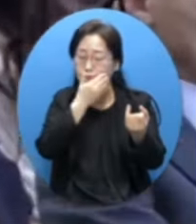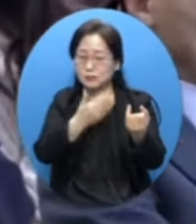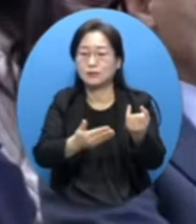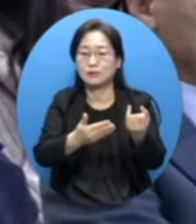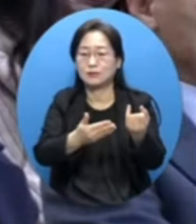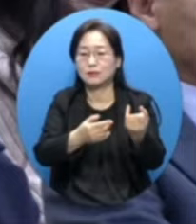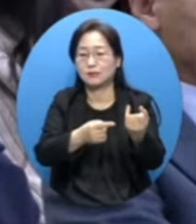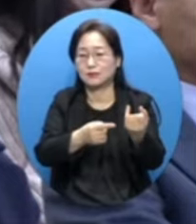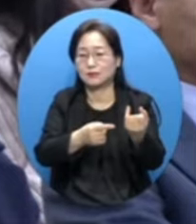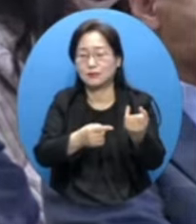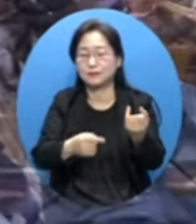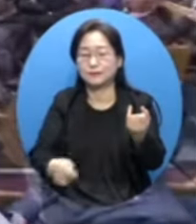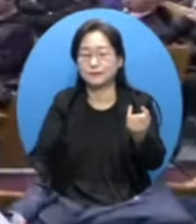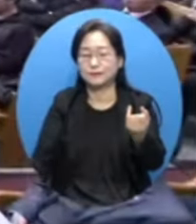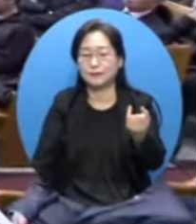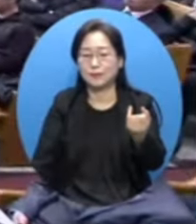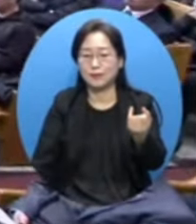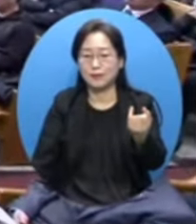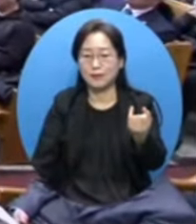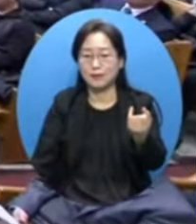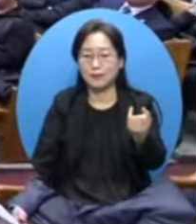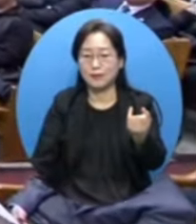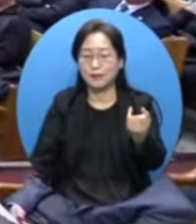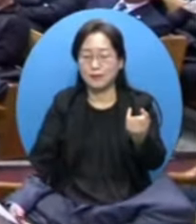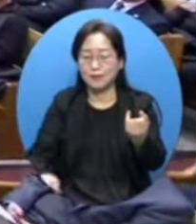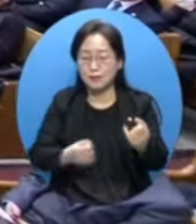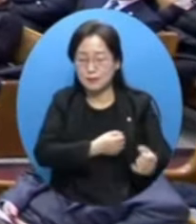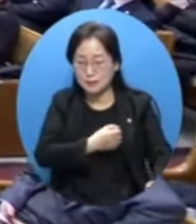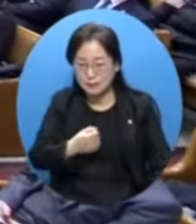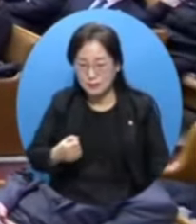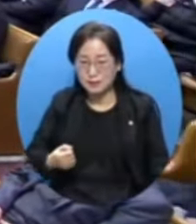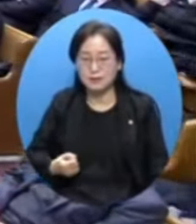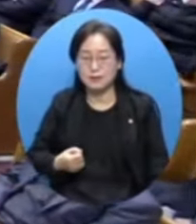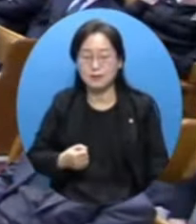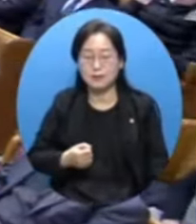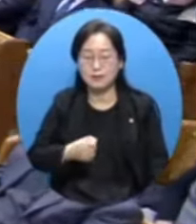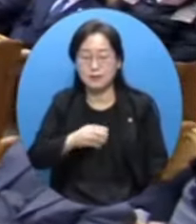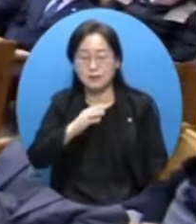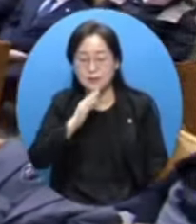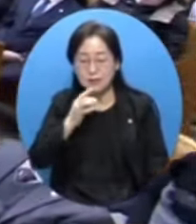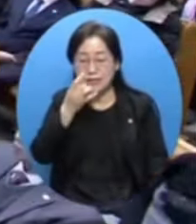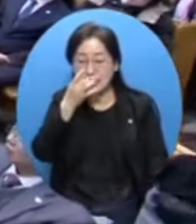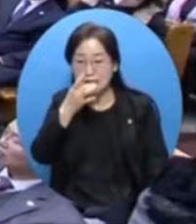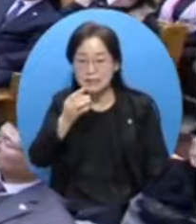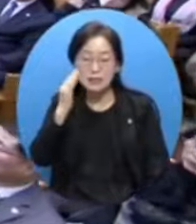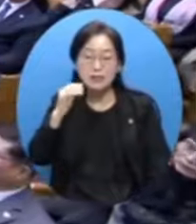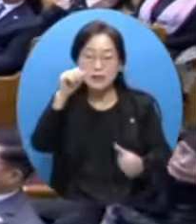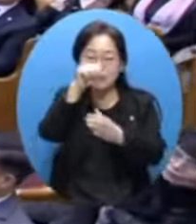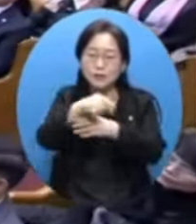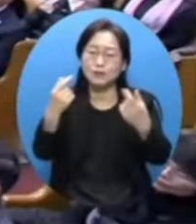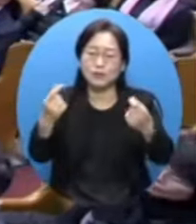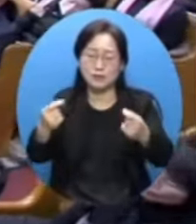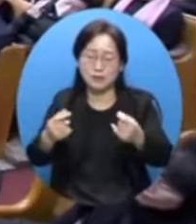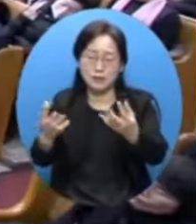루빅 헨드릭스 선교사님의 희생이 씨앗이 되고 열매가 되어서 수천